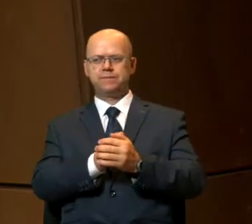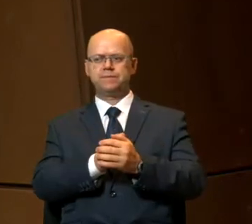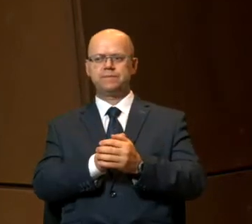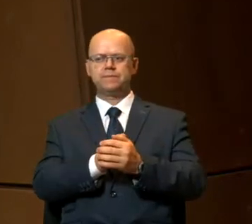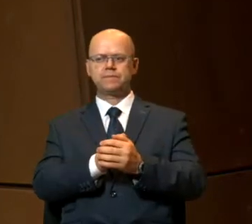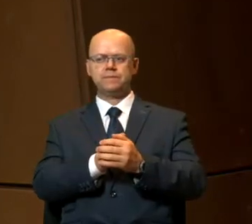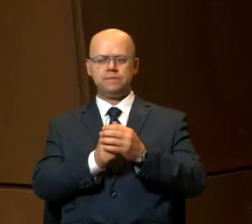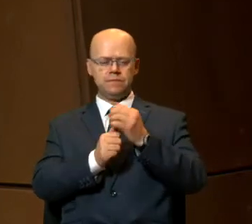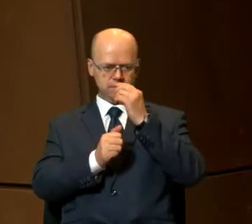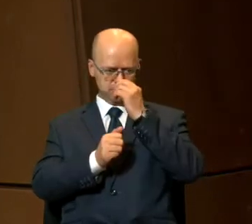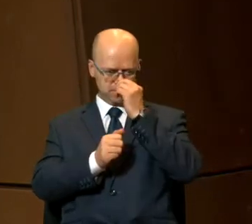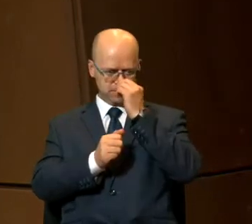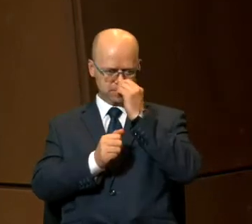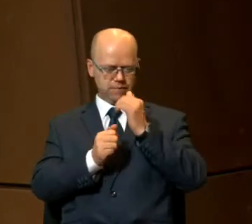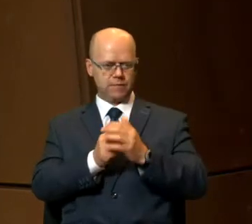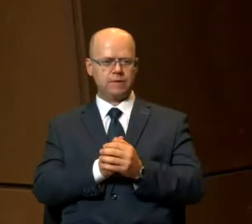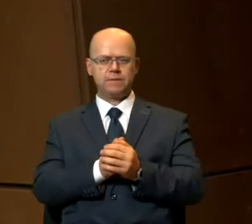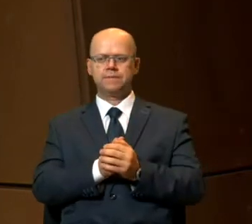że